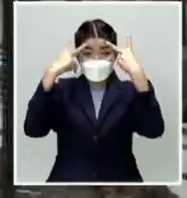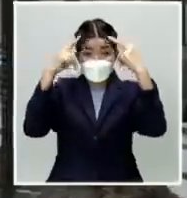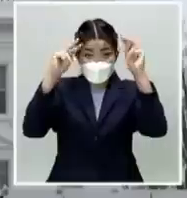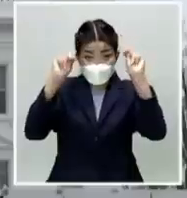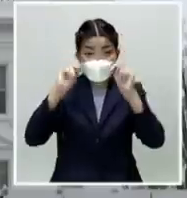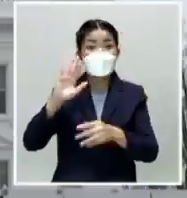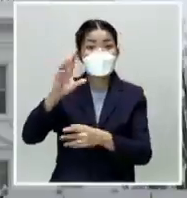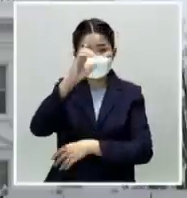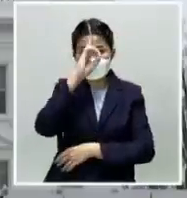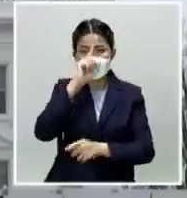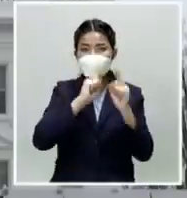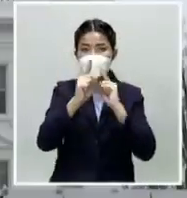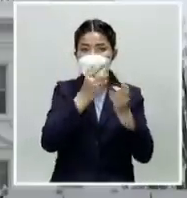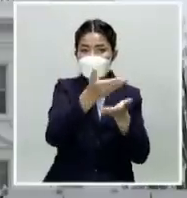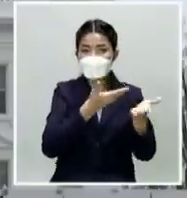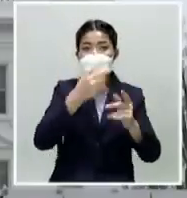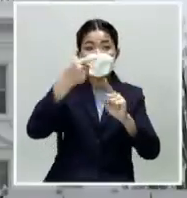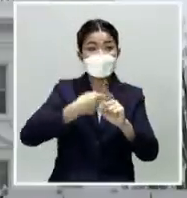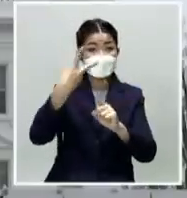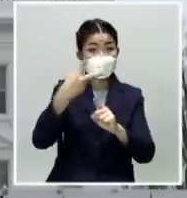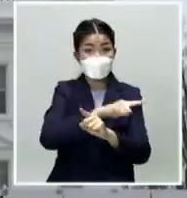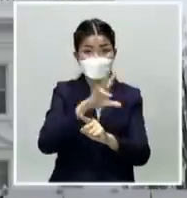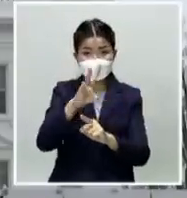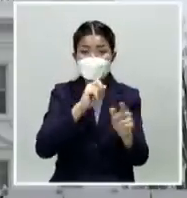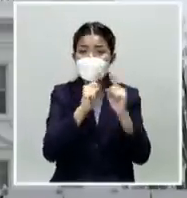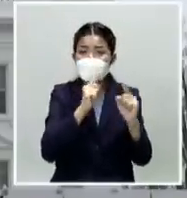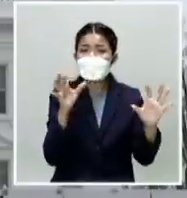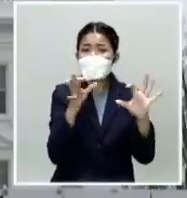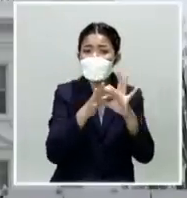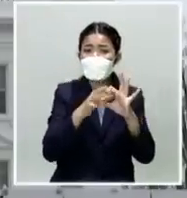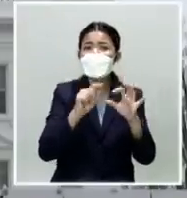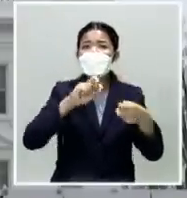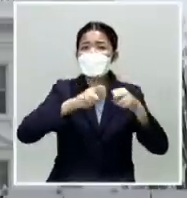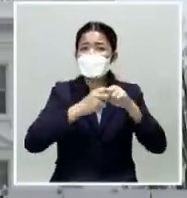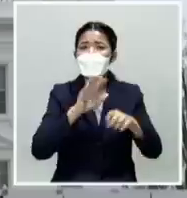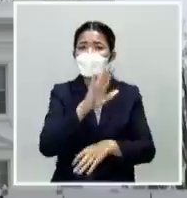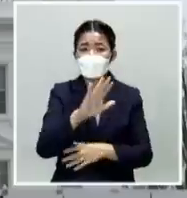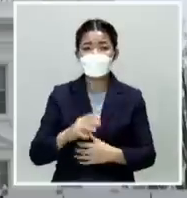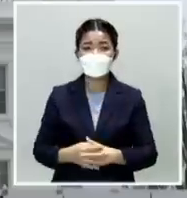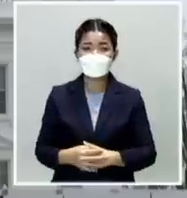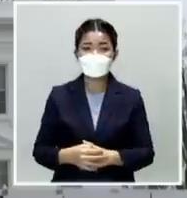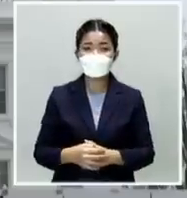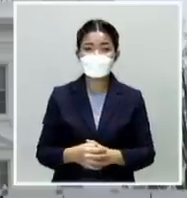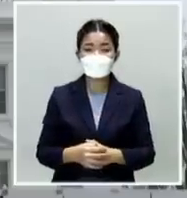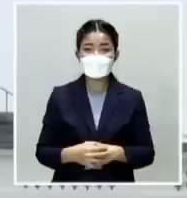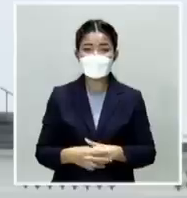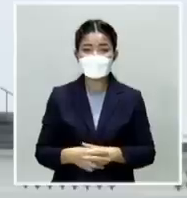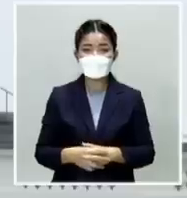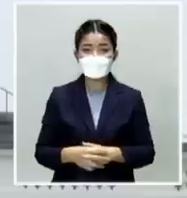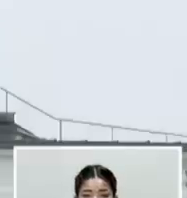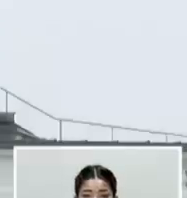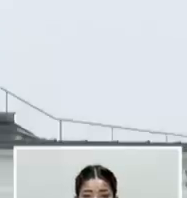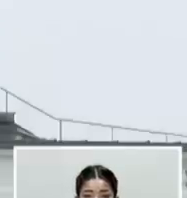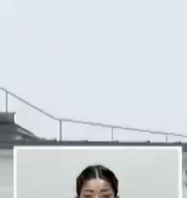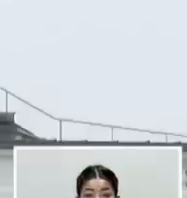ลส์ของเยอรมนีในวันที่7กุมภาพันธ์นี้เพื่อหารือเกี่ยวกับสถานการณ์ในยูเครนค่ะค่ะคุณนิวคุณจุ๊คุณผู้ชมคะคำ